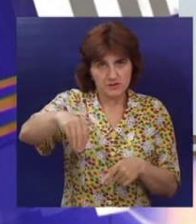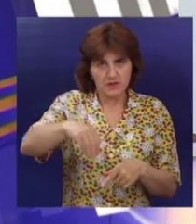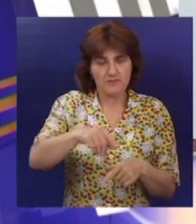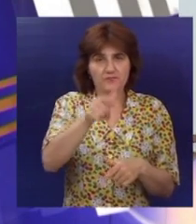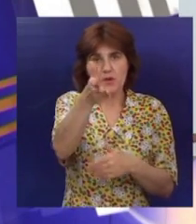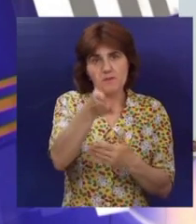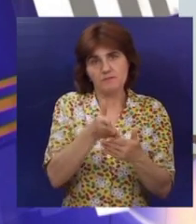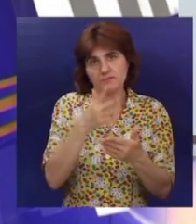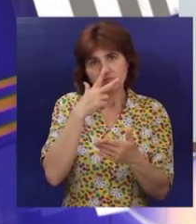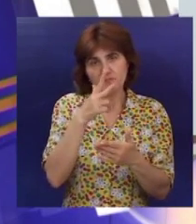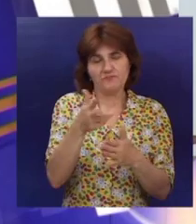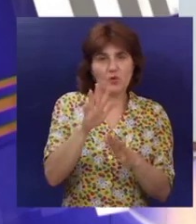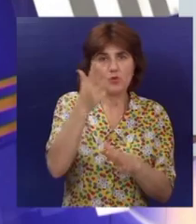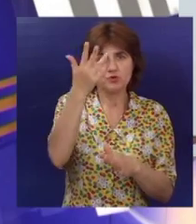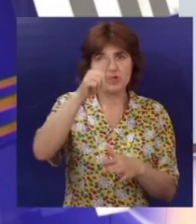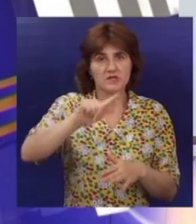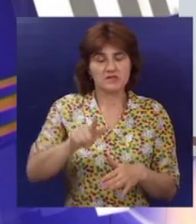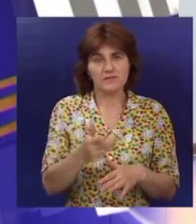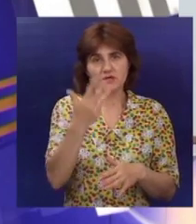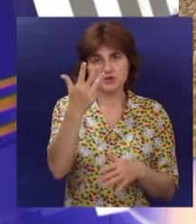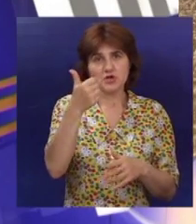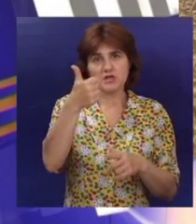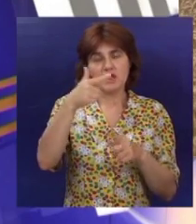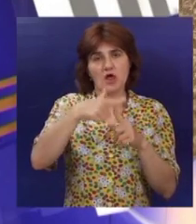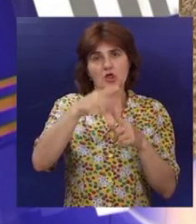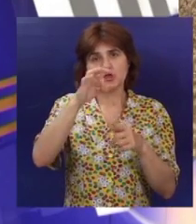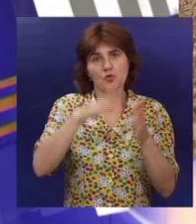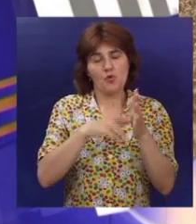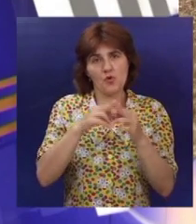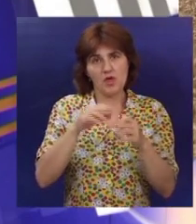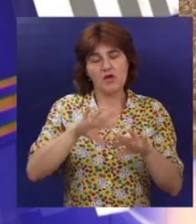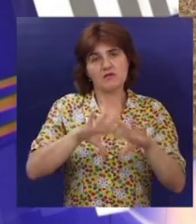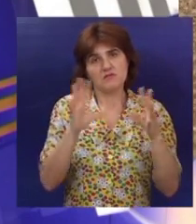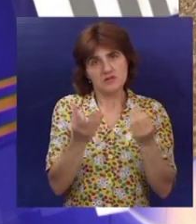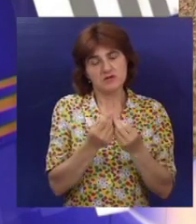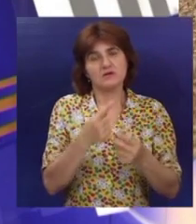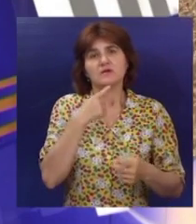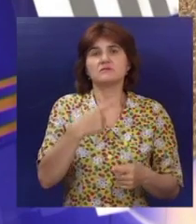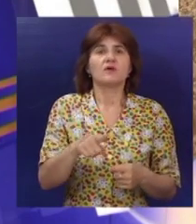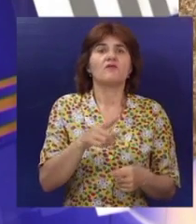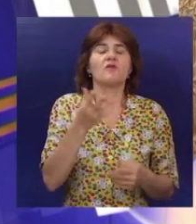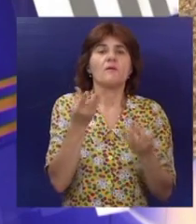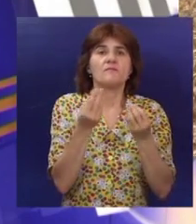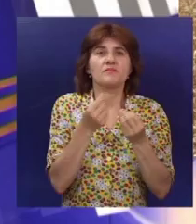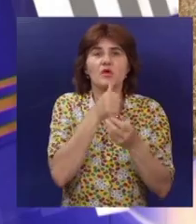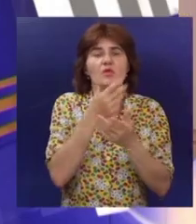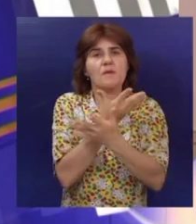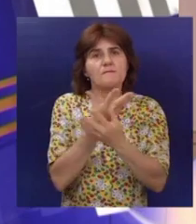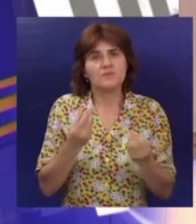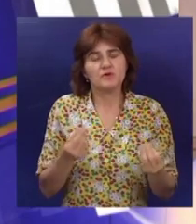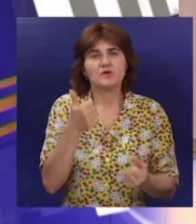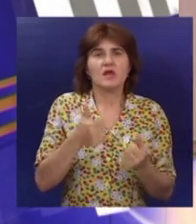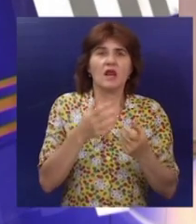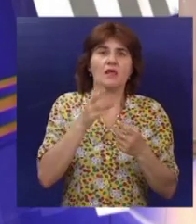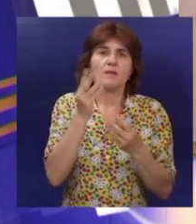Prosečan prinos je i dalje 4,4 tone po hektaru, vlaga zrna između 11,5 i 13, a hektolitarska